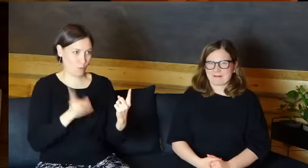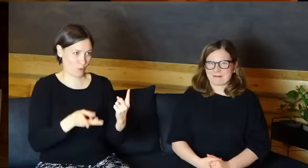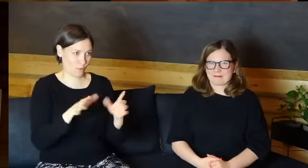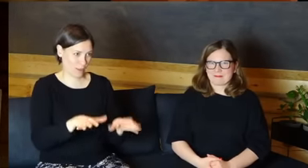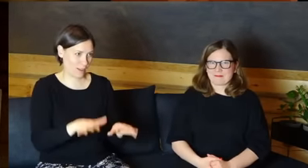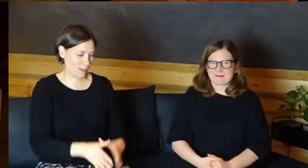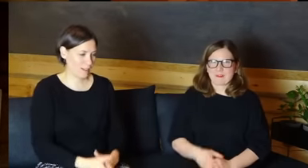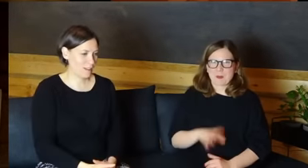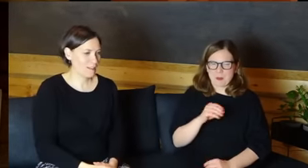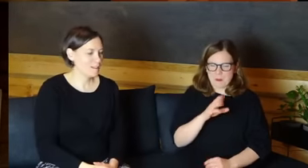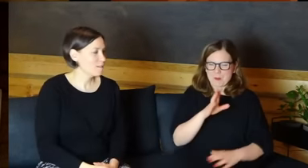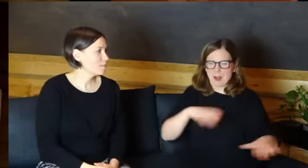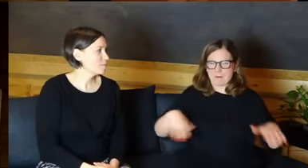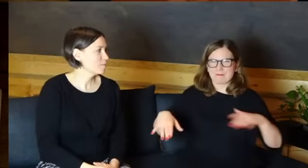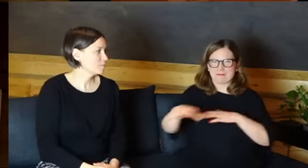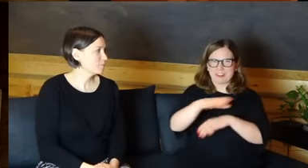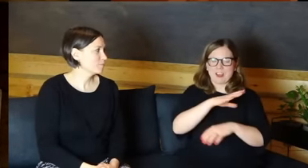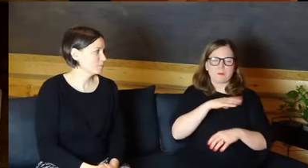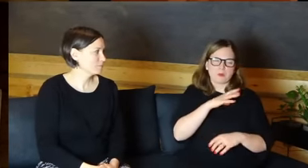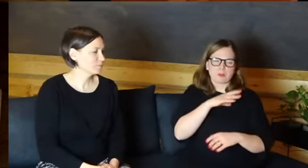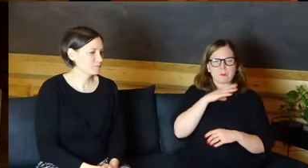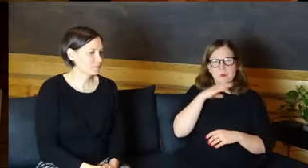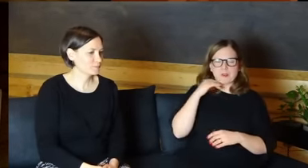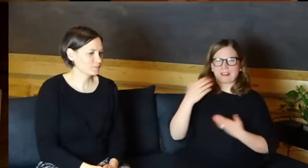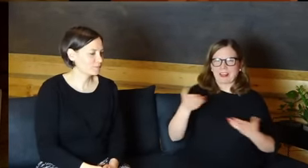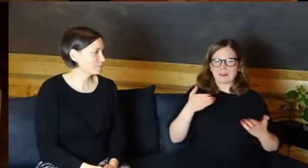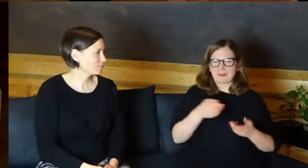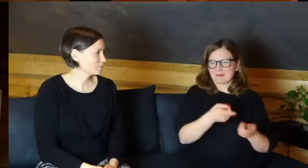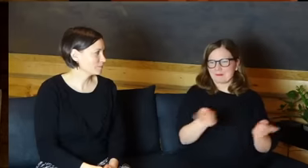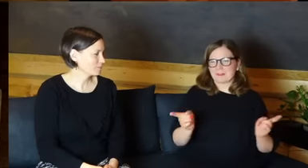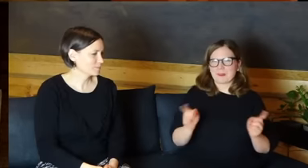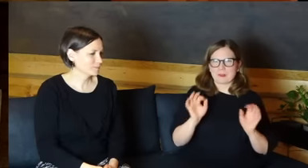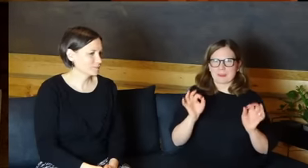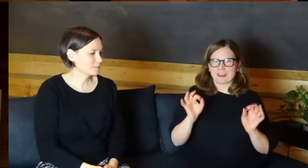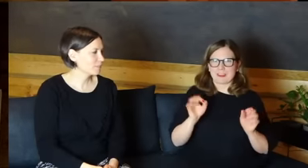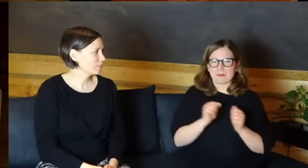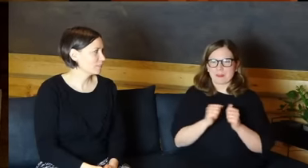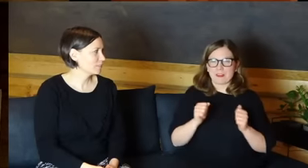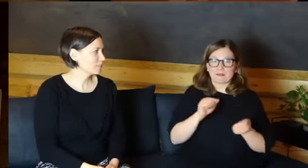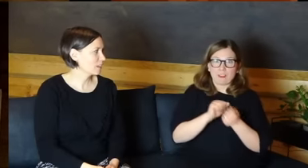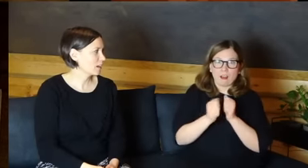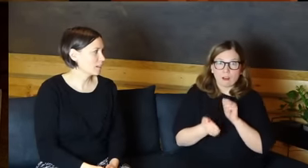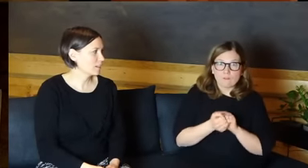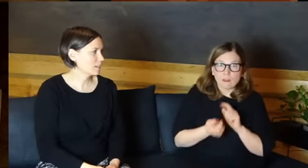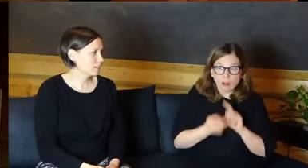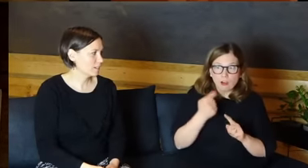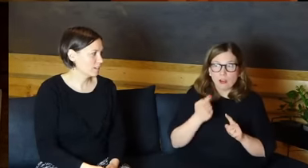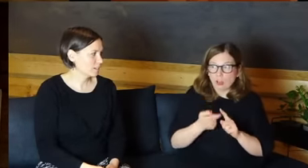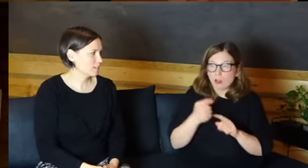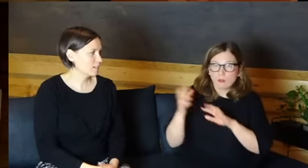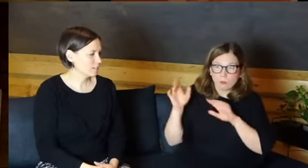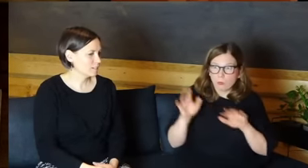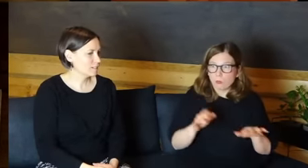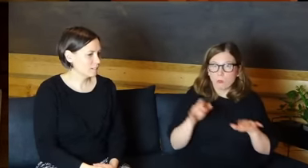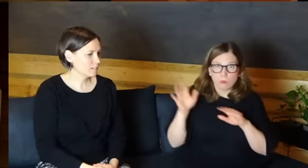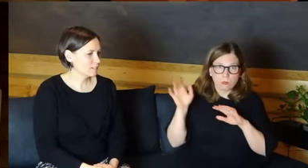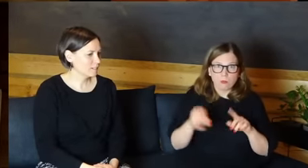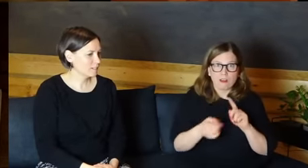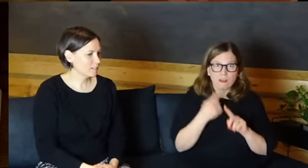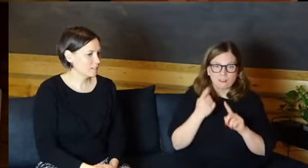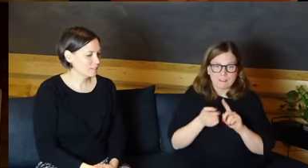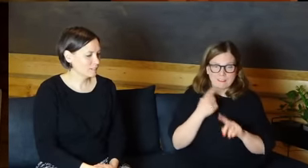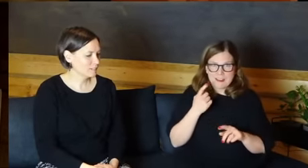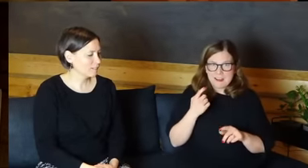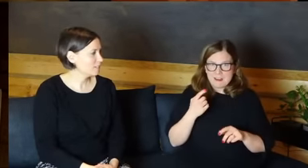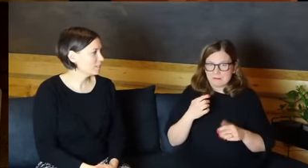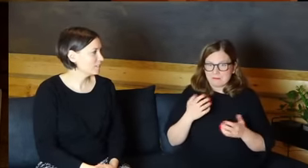ihan mukavasti on mennyt. Eikä sinä oo. Miten... Talvi painaa päälle ja... miehet on rautaa, mutta ei ne ihan